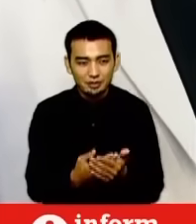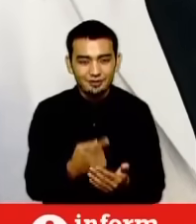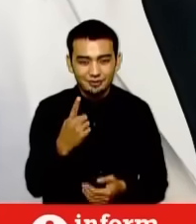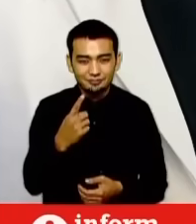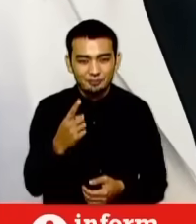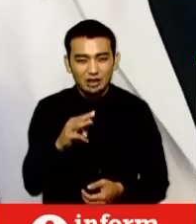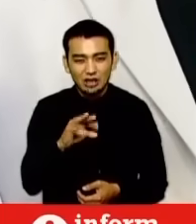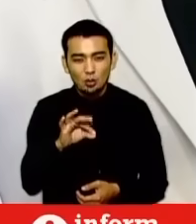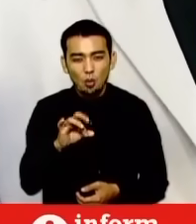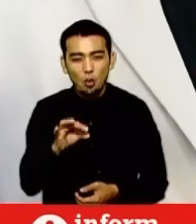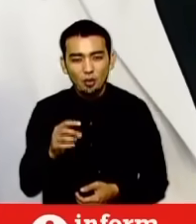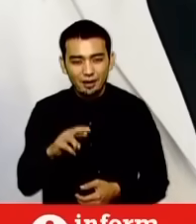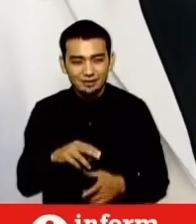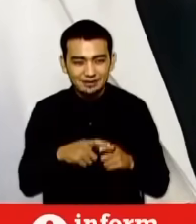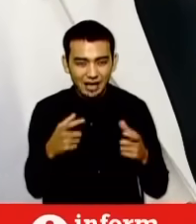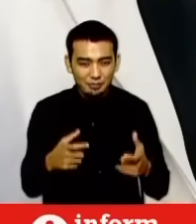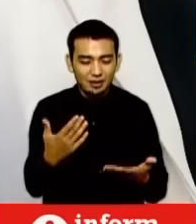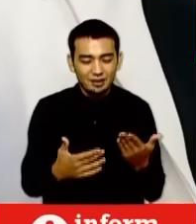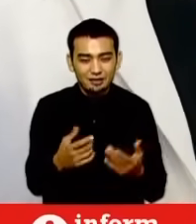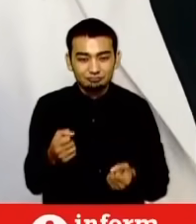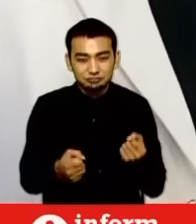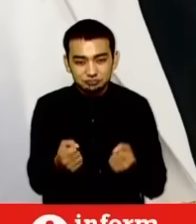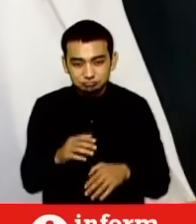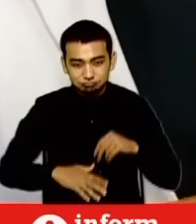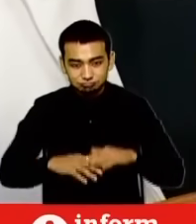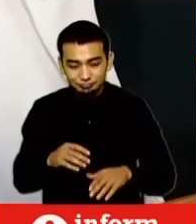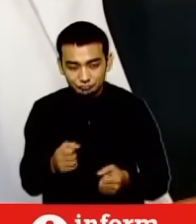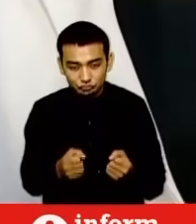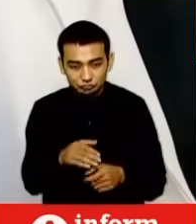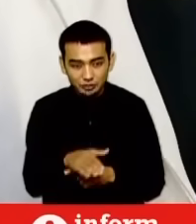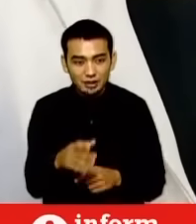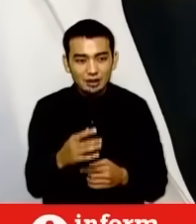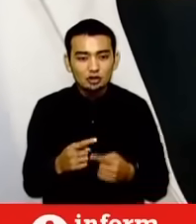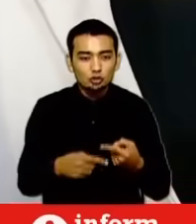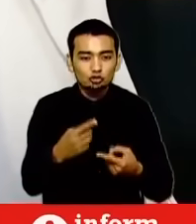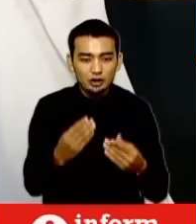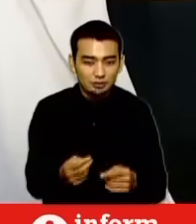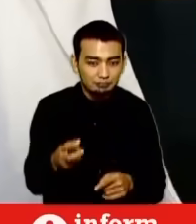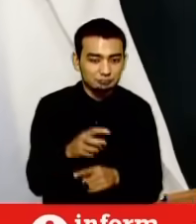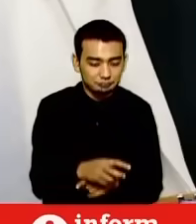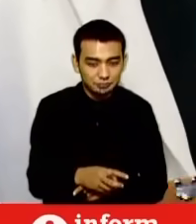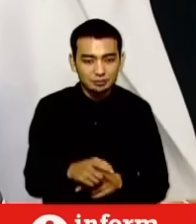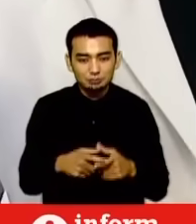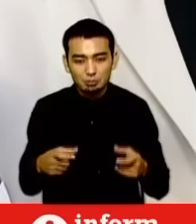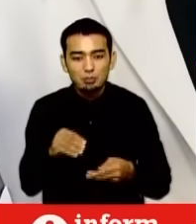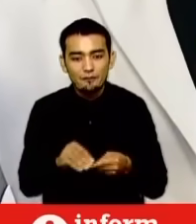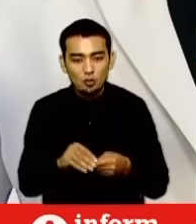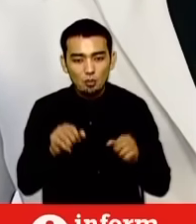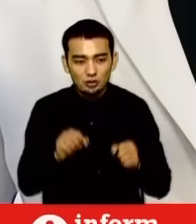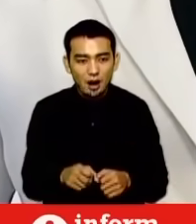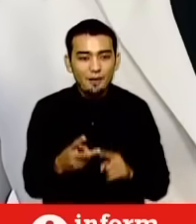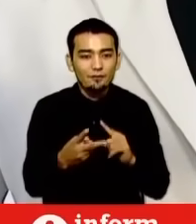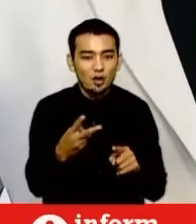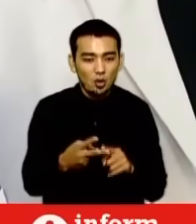жолы теориялық не тәжірибелік сынақтан құлап қалса, емтиханды келесі күні келіп тапсыруға мүмкіндігі бар. Ал екінші мәртеде